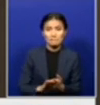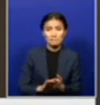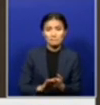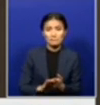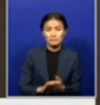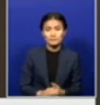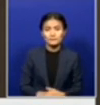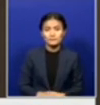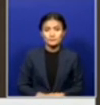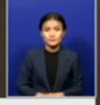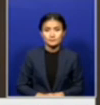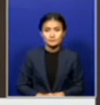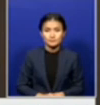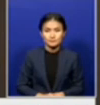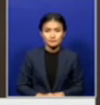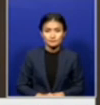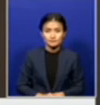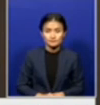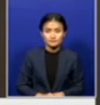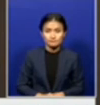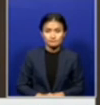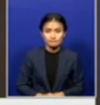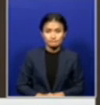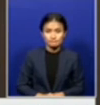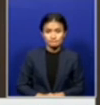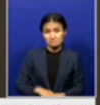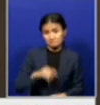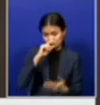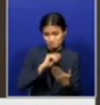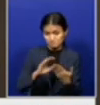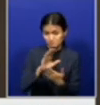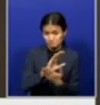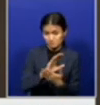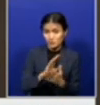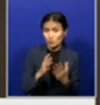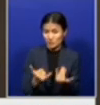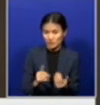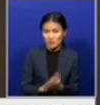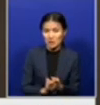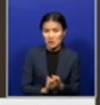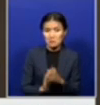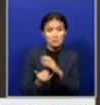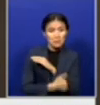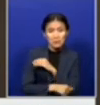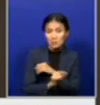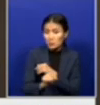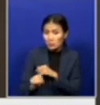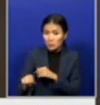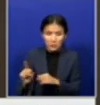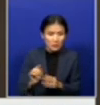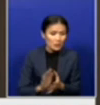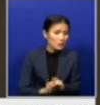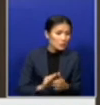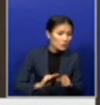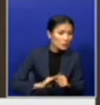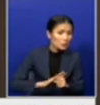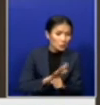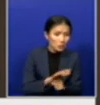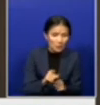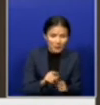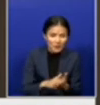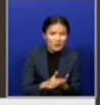าเป็นประเทศที่จัดการโรคระบาดนี่อย่างอยู่หมัดแต่อยู่บนซากสห